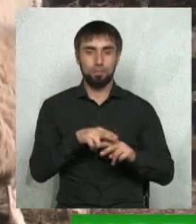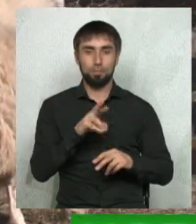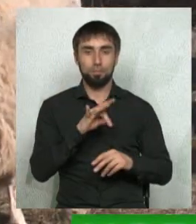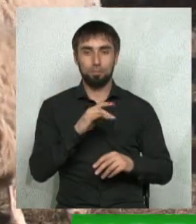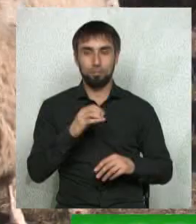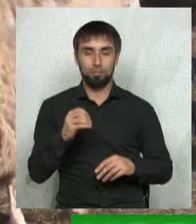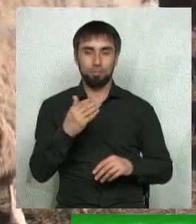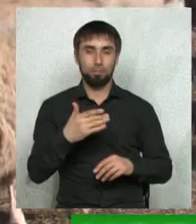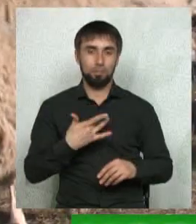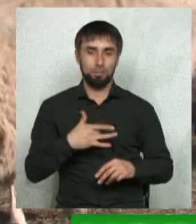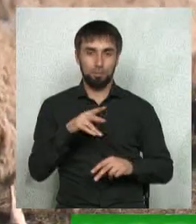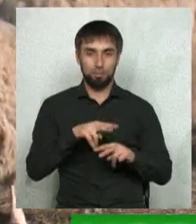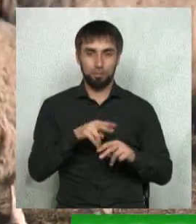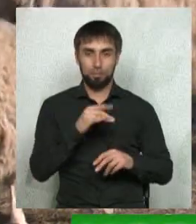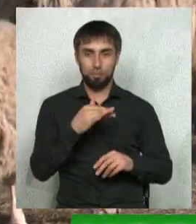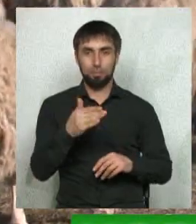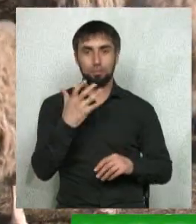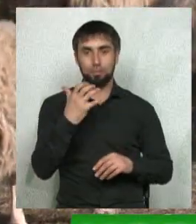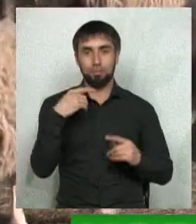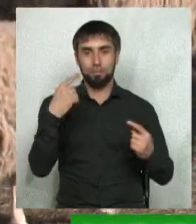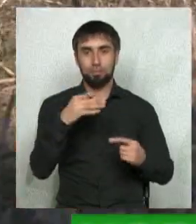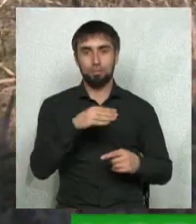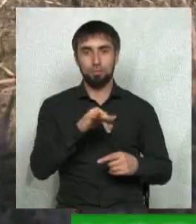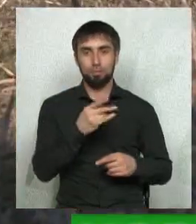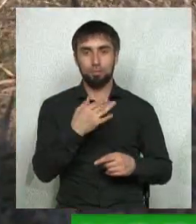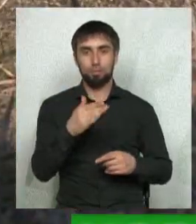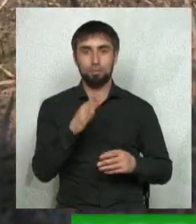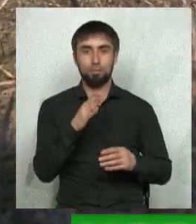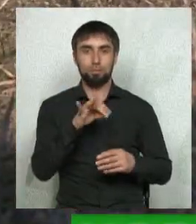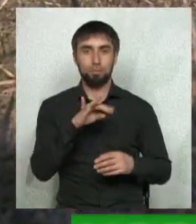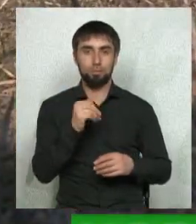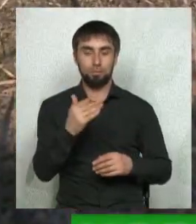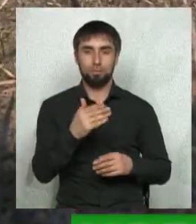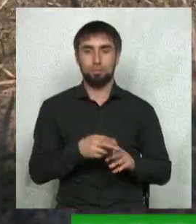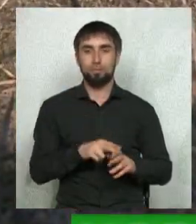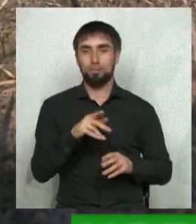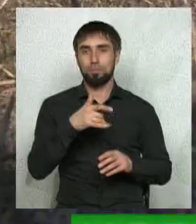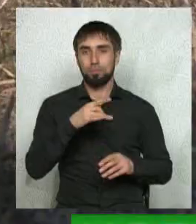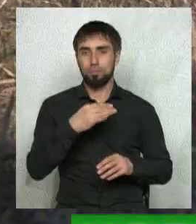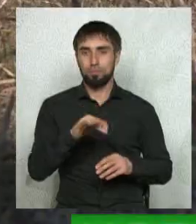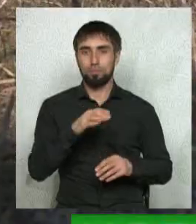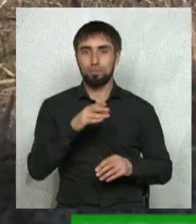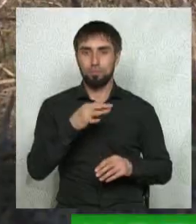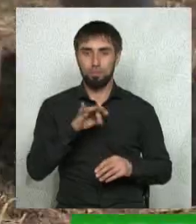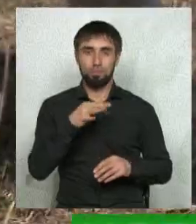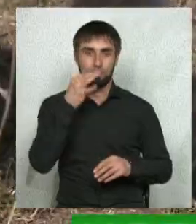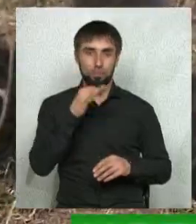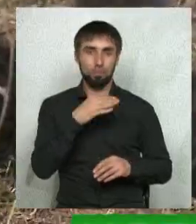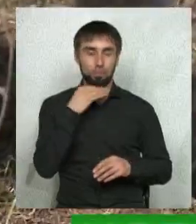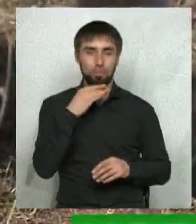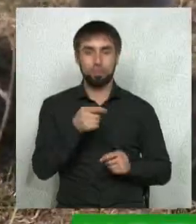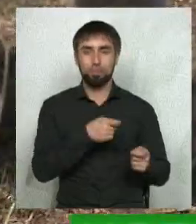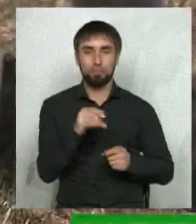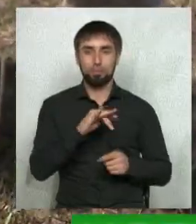окраине Нижних Очулков, пасутся 500 овец тушинской породы. Они отличаются густой шерстью, вкусным мясом. Их перегнали